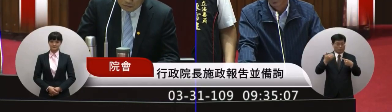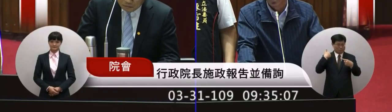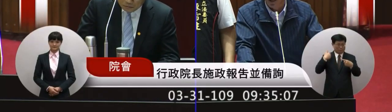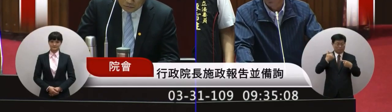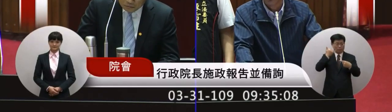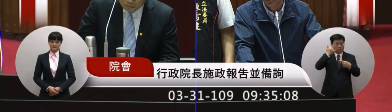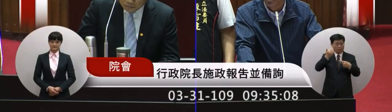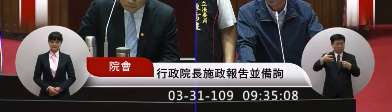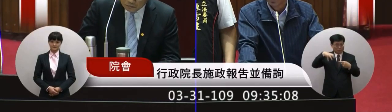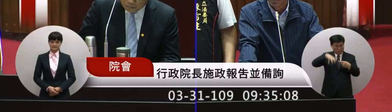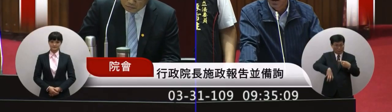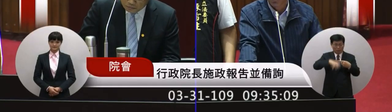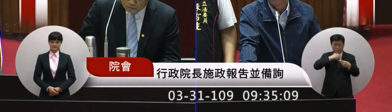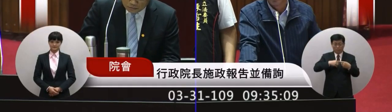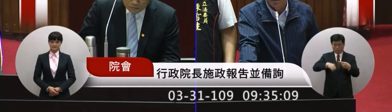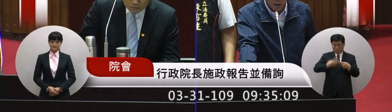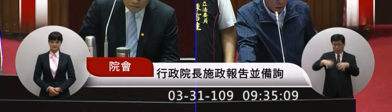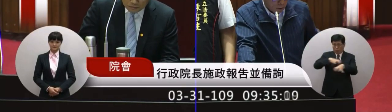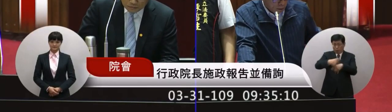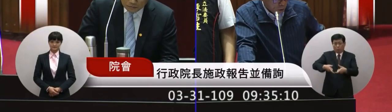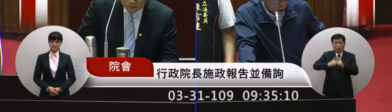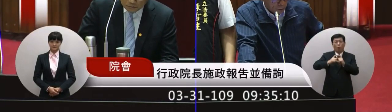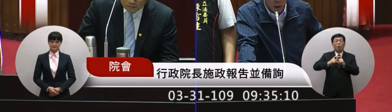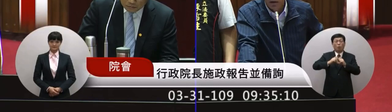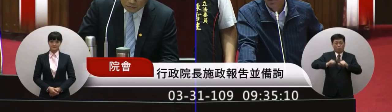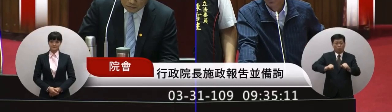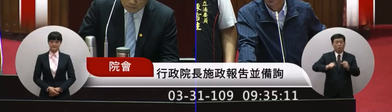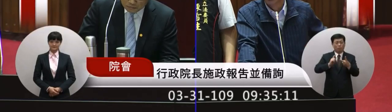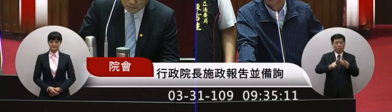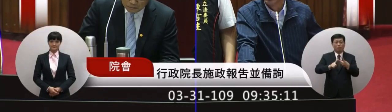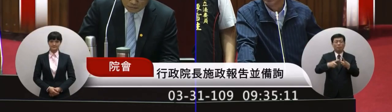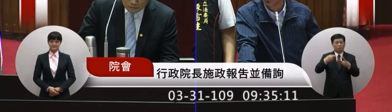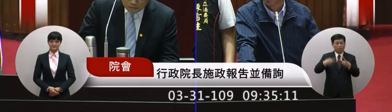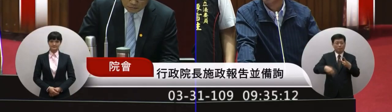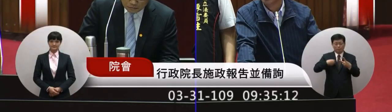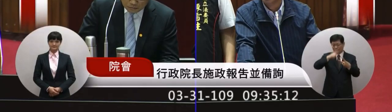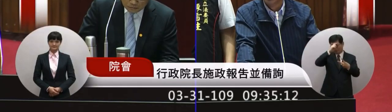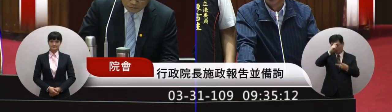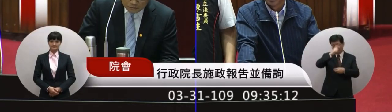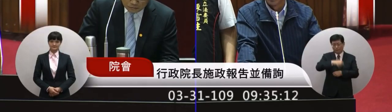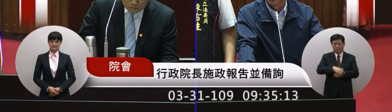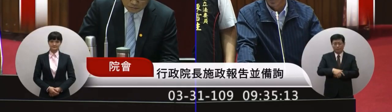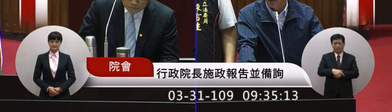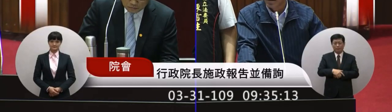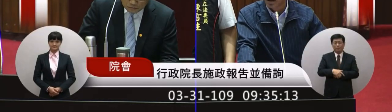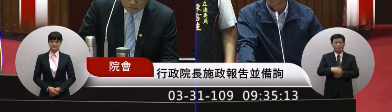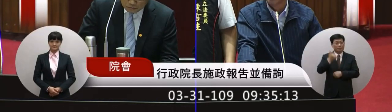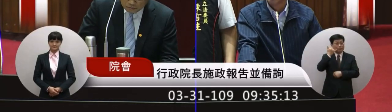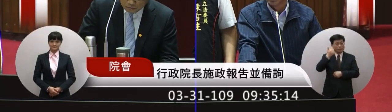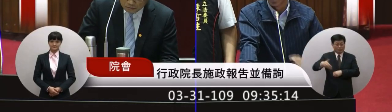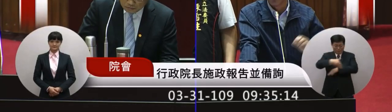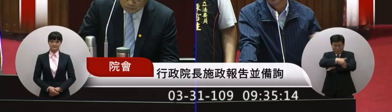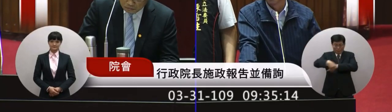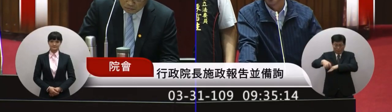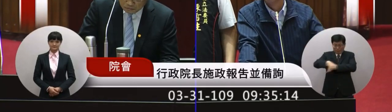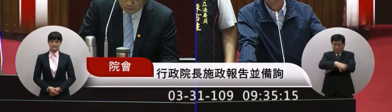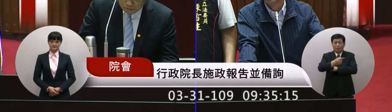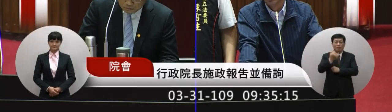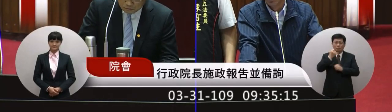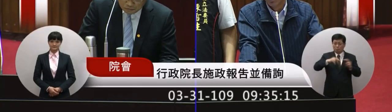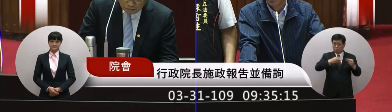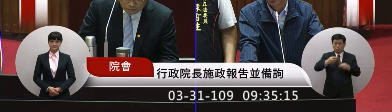海底的生态富裕；另外一方面什么呢？另外一方面就是我们希望，海岸线也能够美